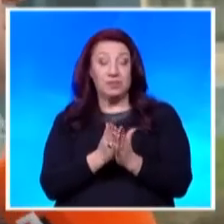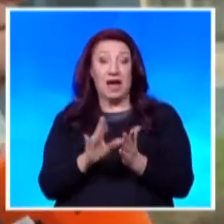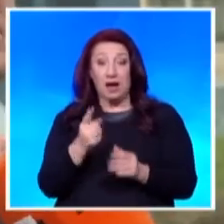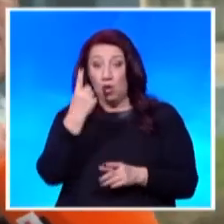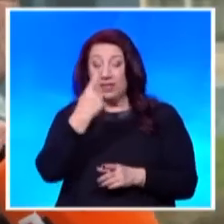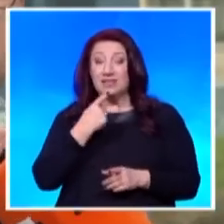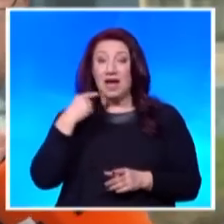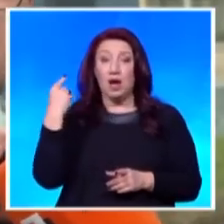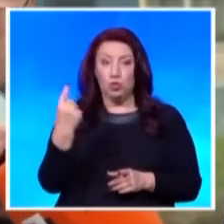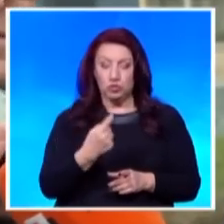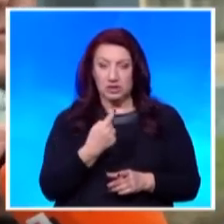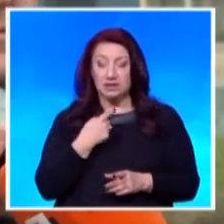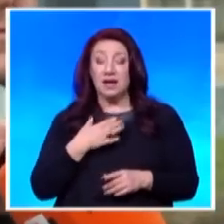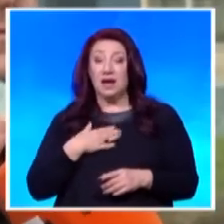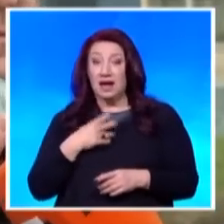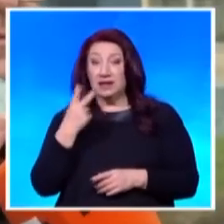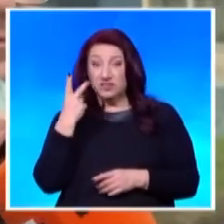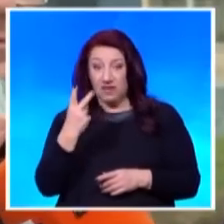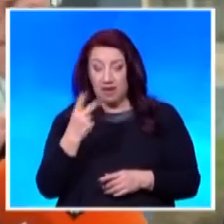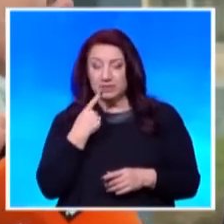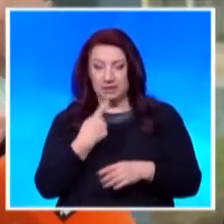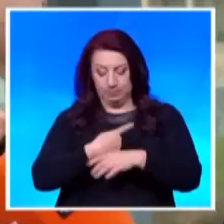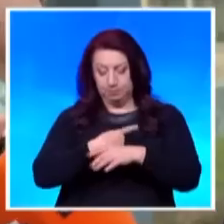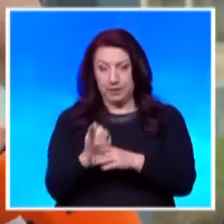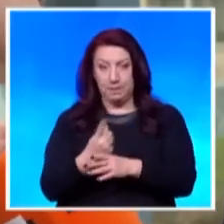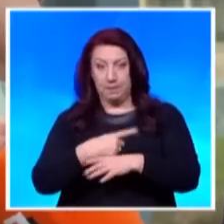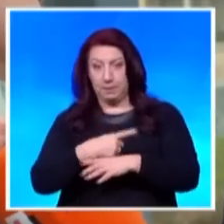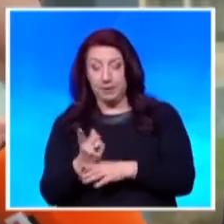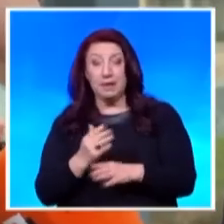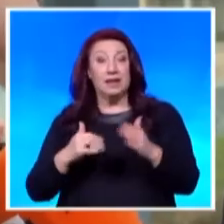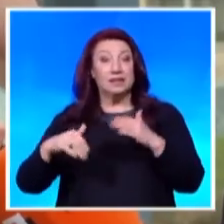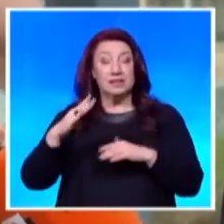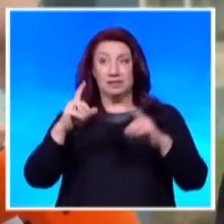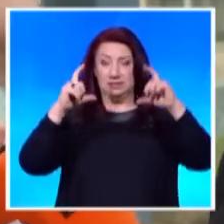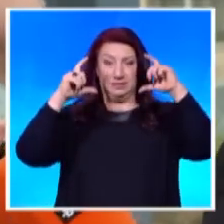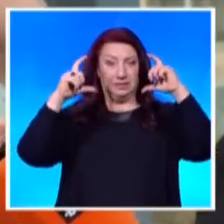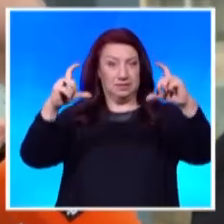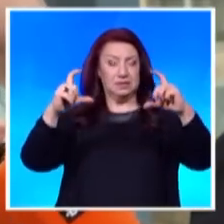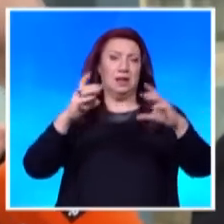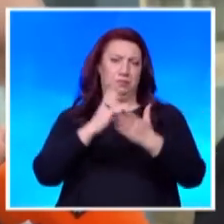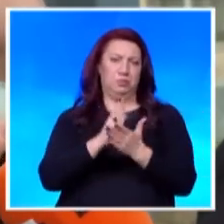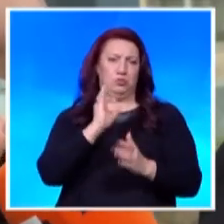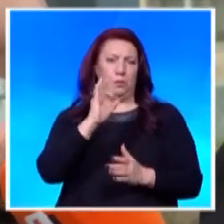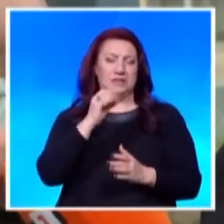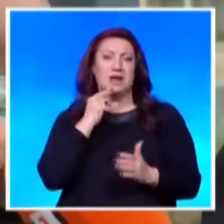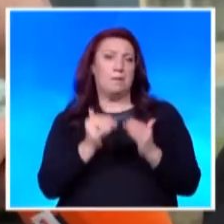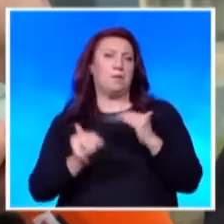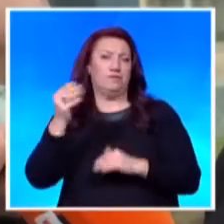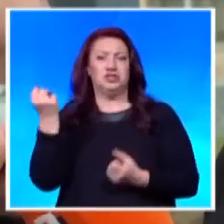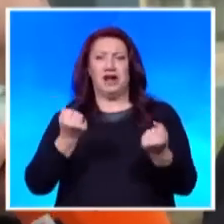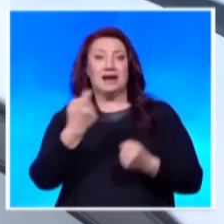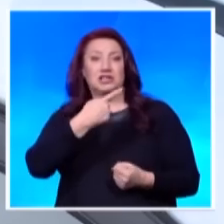1 година превишение на скоростта над 50 км в час в населено място 2 пъти за 1 година, те автоматично остават